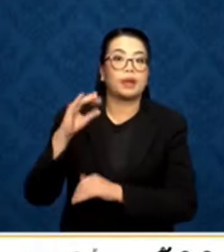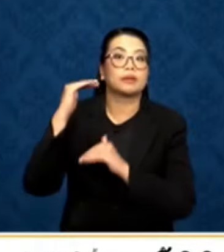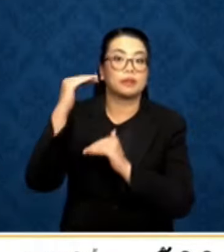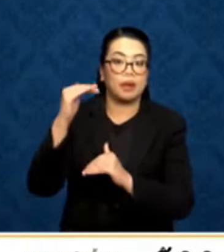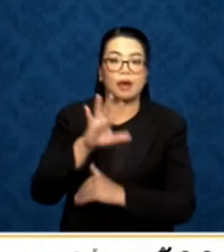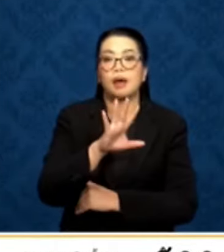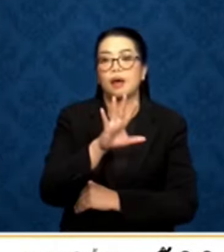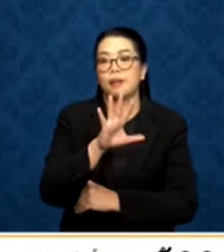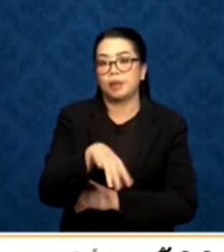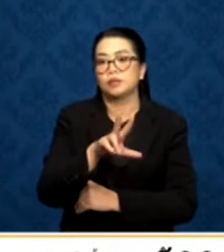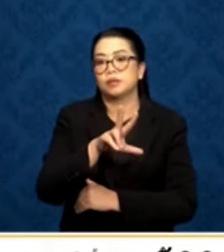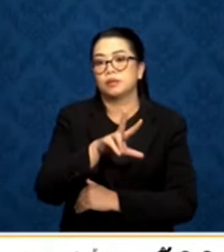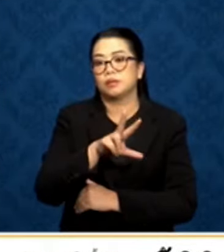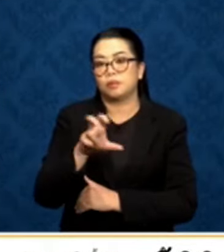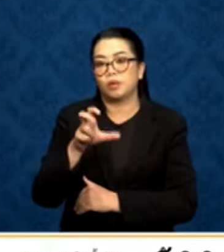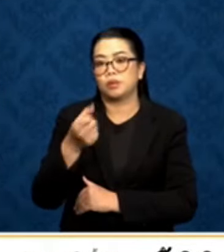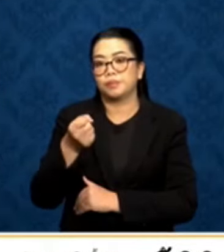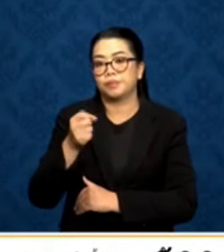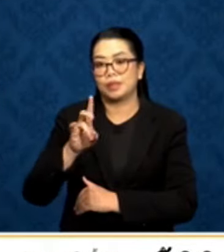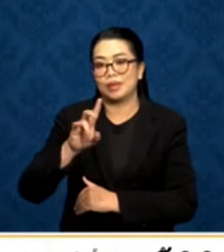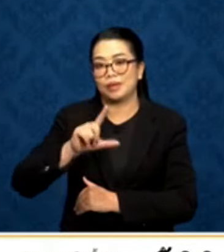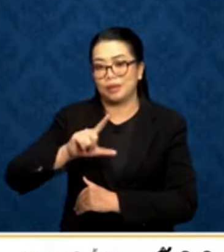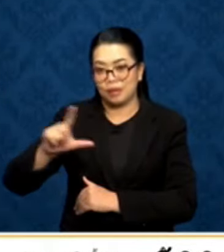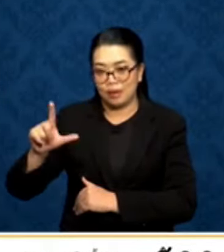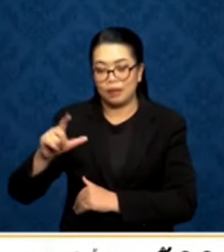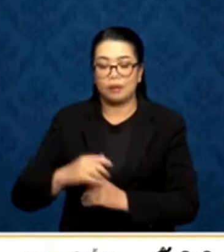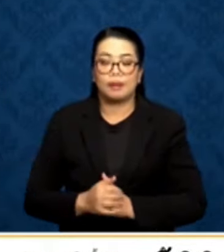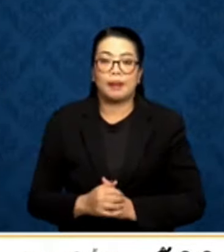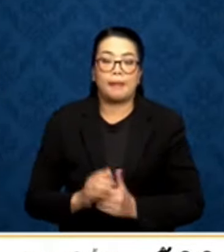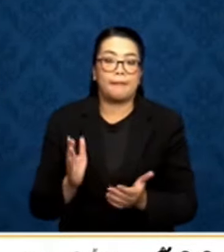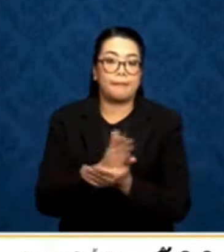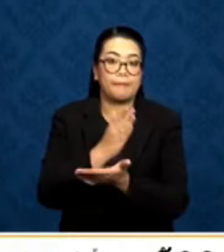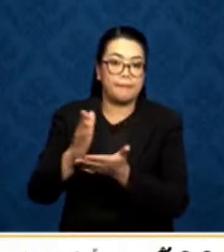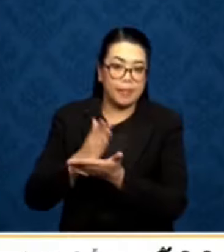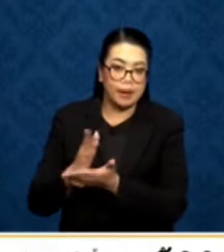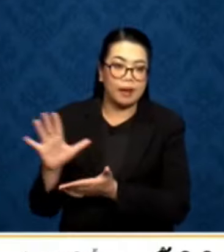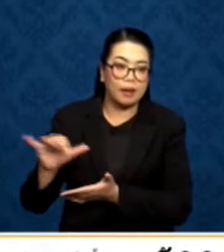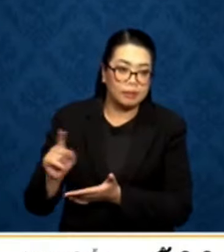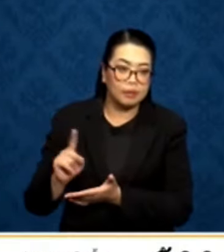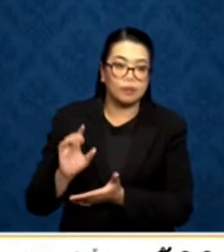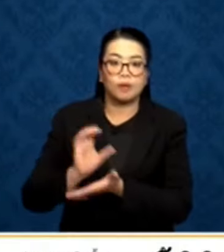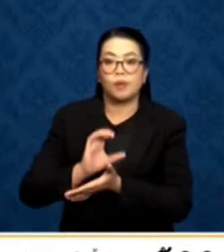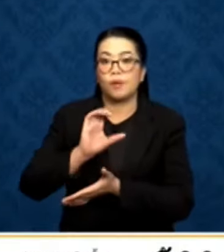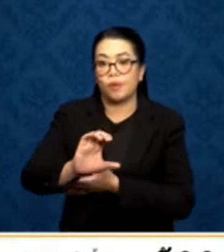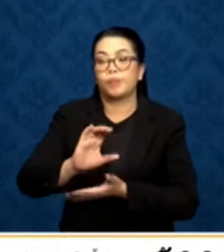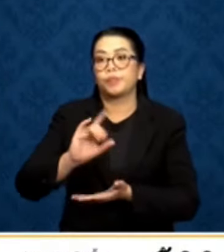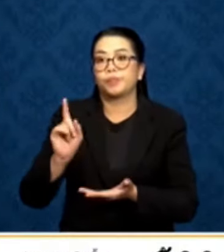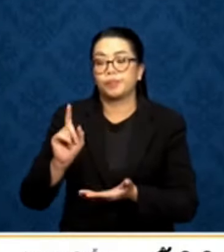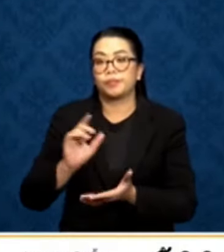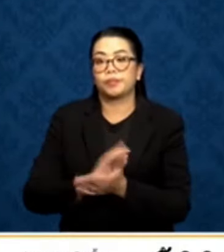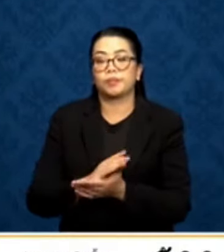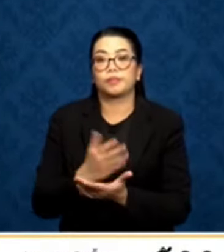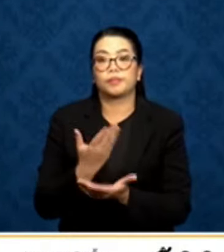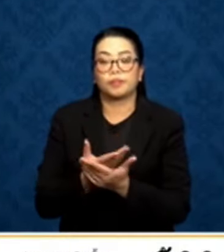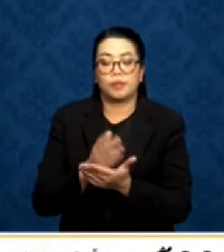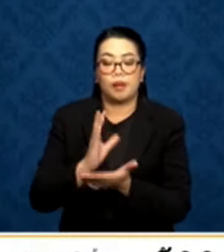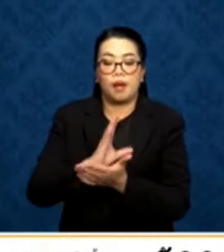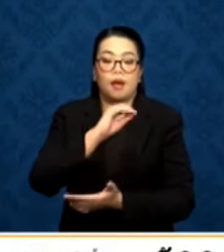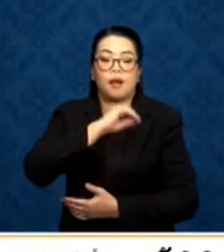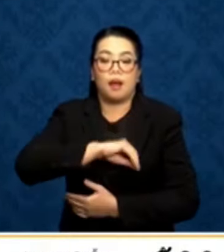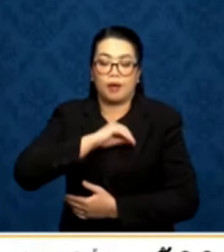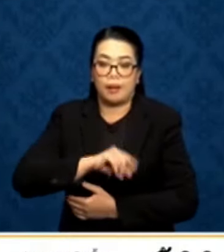ที่5,300ล้านบาทครับแบ่งเป็นมาจากงบลงทุนเอ่อทันโทษครับแบ่งมาจากรายได้เนี่ย